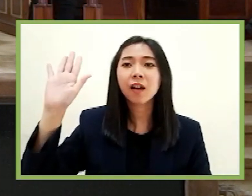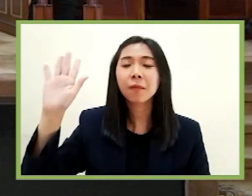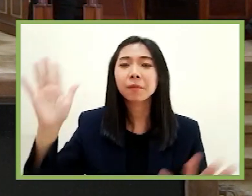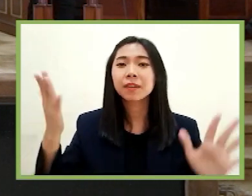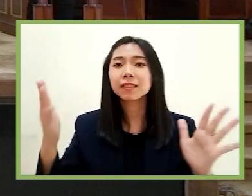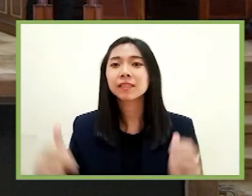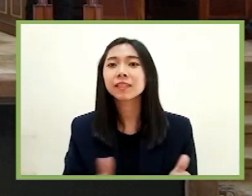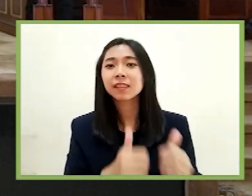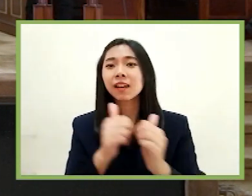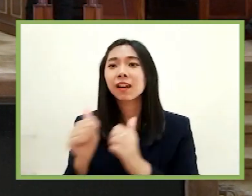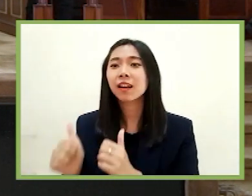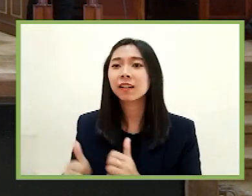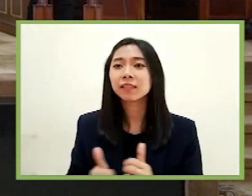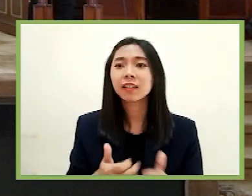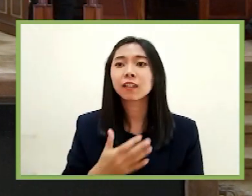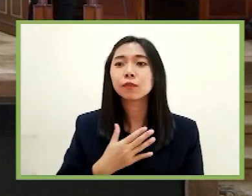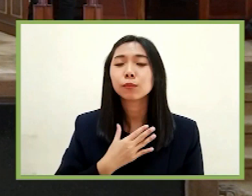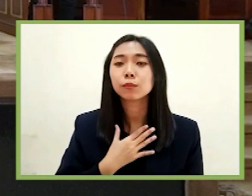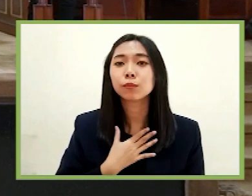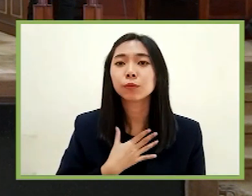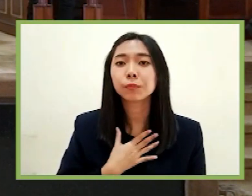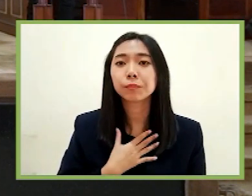semangat mesrah